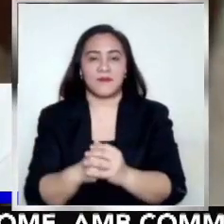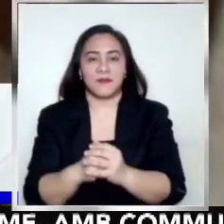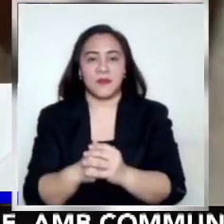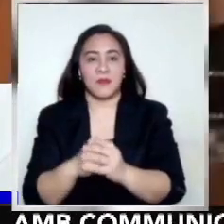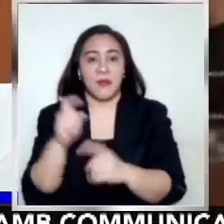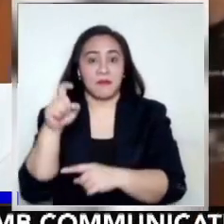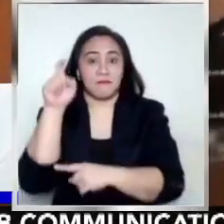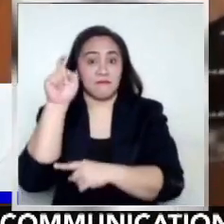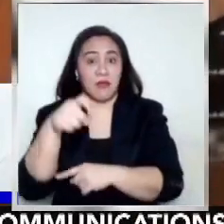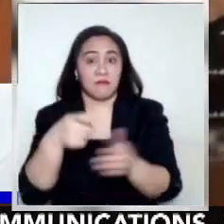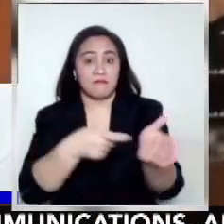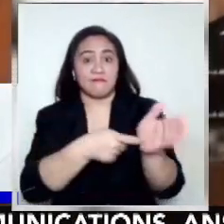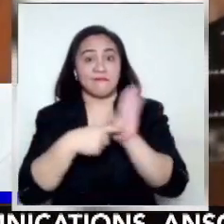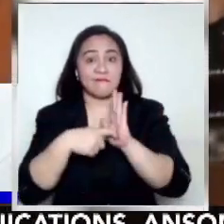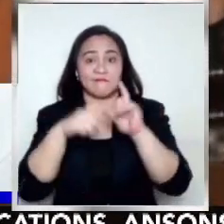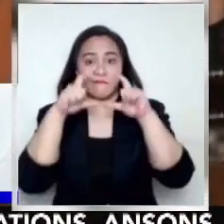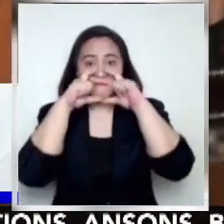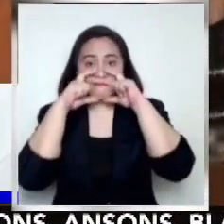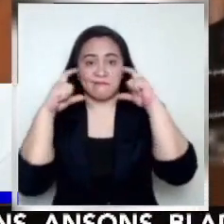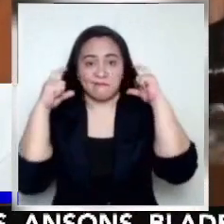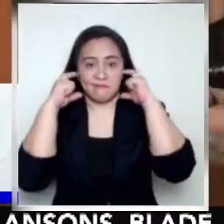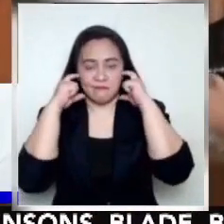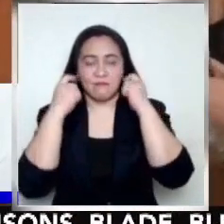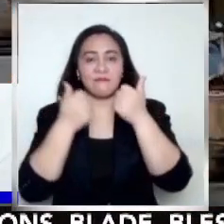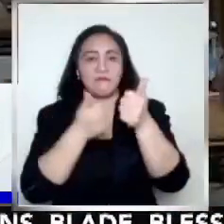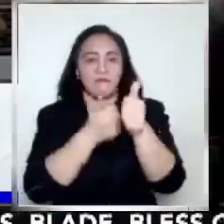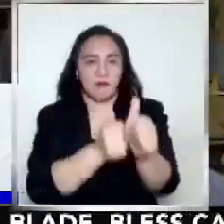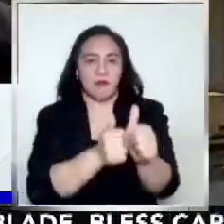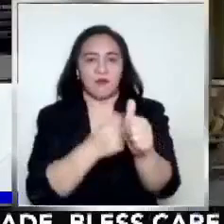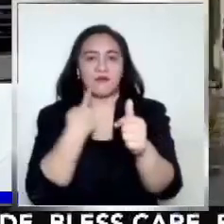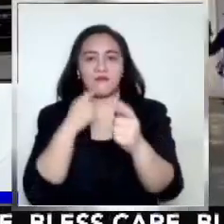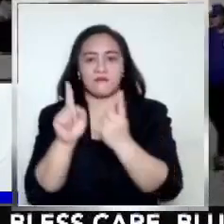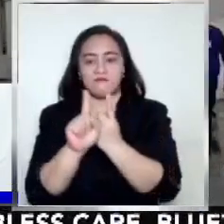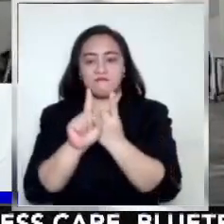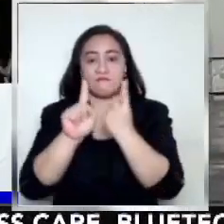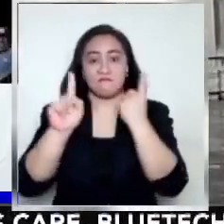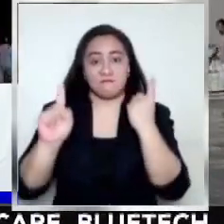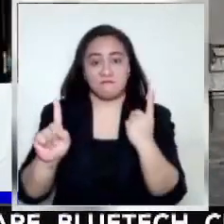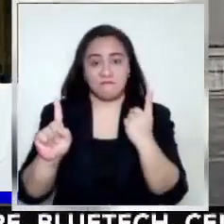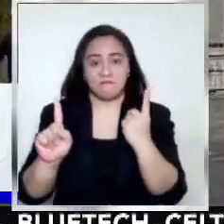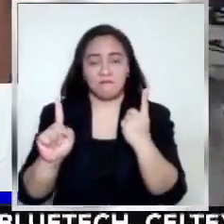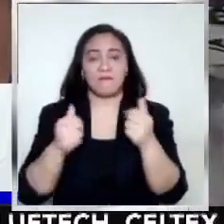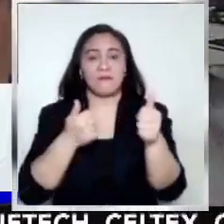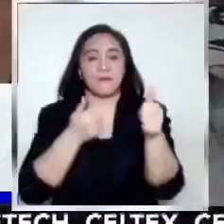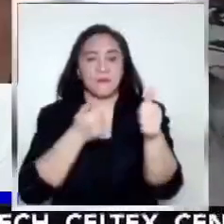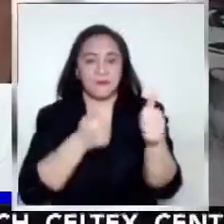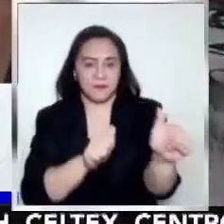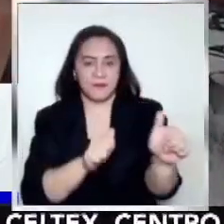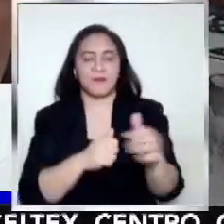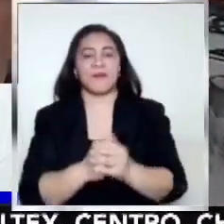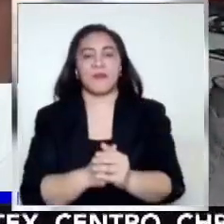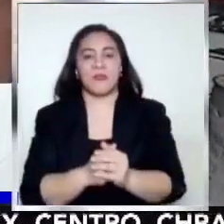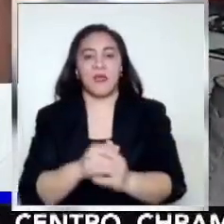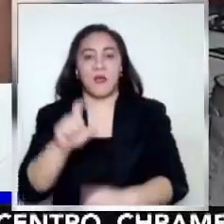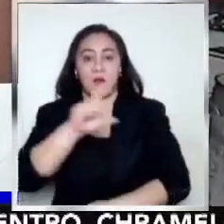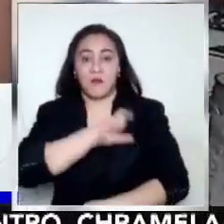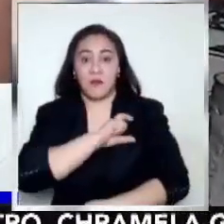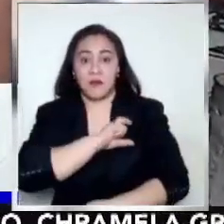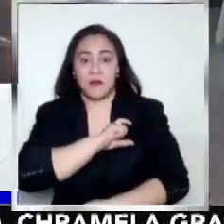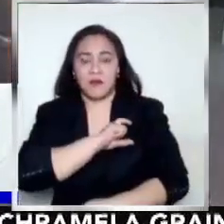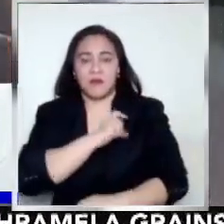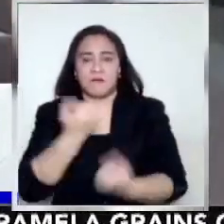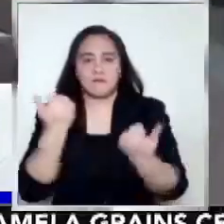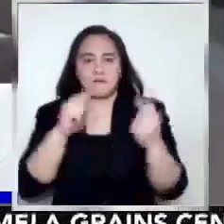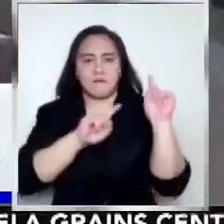ng simbahan. Ipatutupad rin ang social distancing. Nagdagdag na rin ang mga pulis sa Quiapo Church na magbabantay sa Plaza